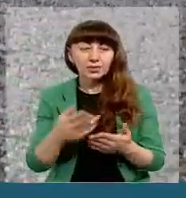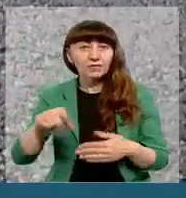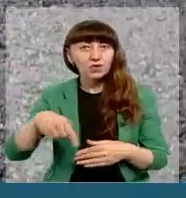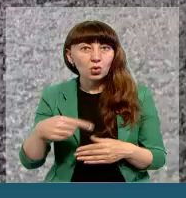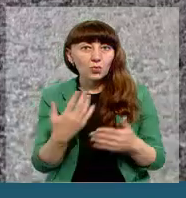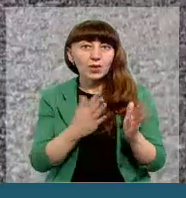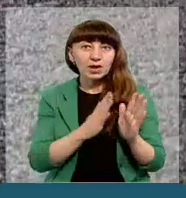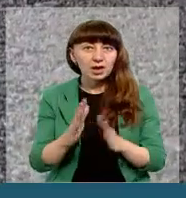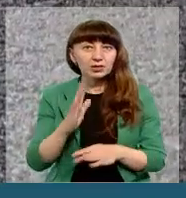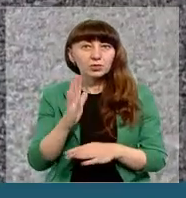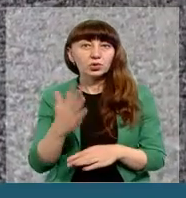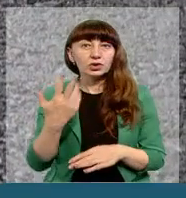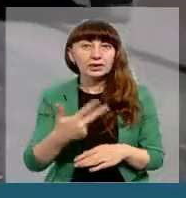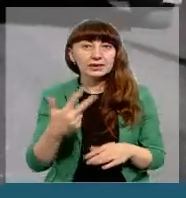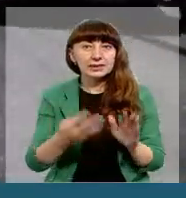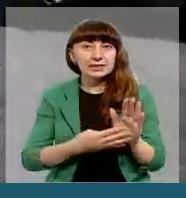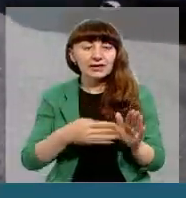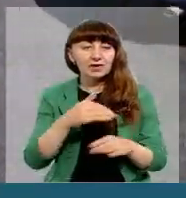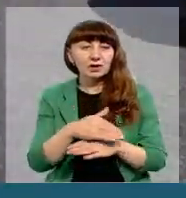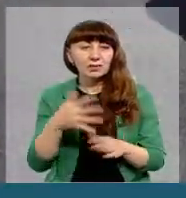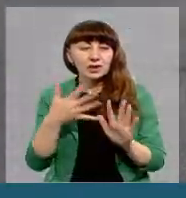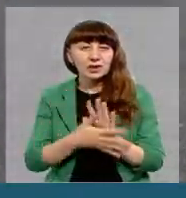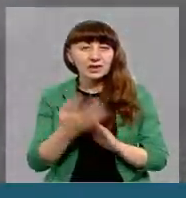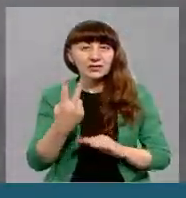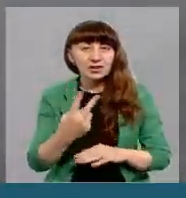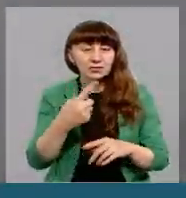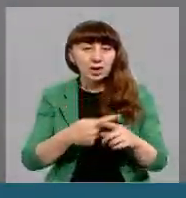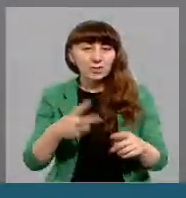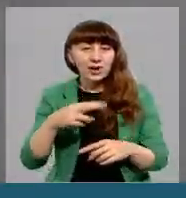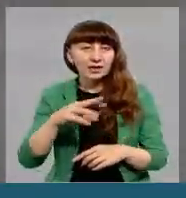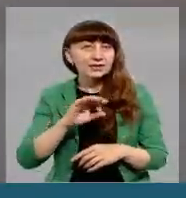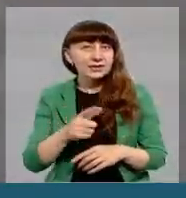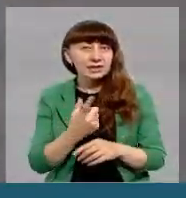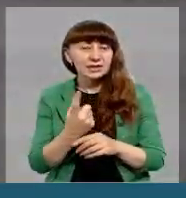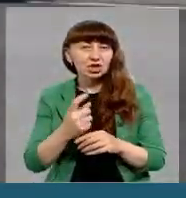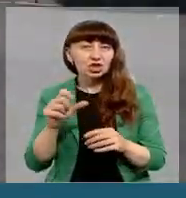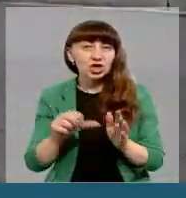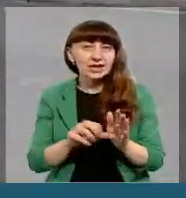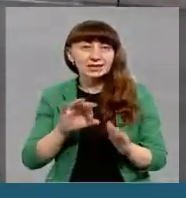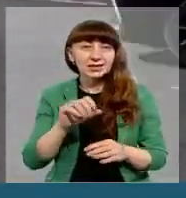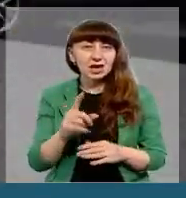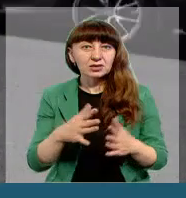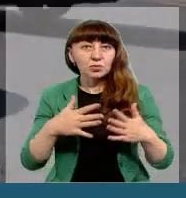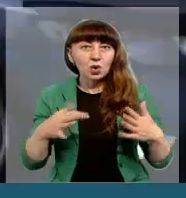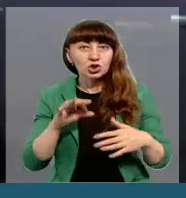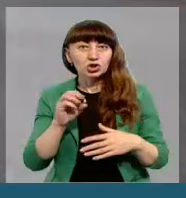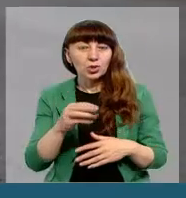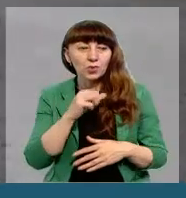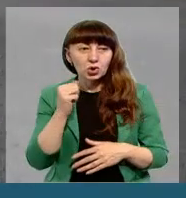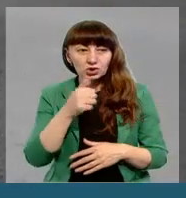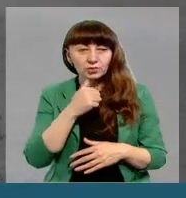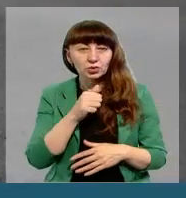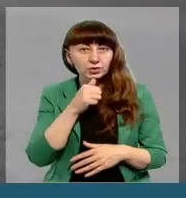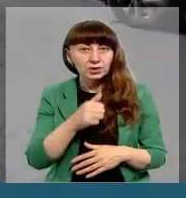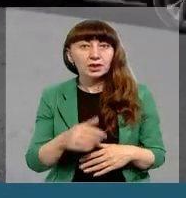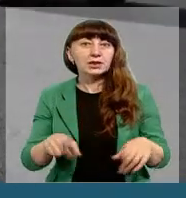Рудном в порядок приведут 39 улиц и потратят более 2,5 миллиардов тенге. Это в 6 раз больше прошлых лет. В Кустанае